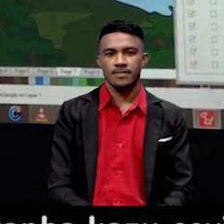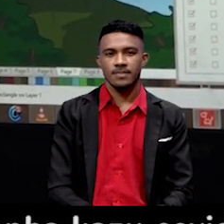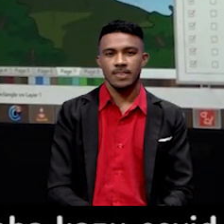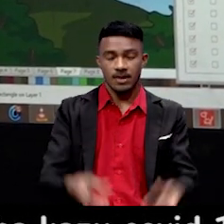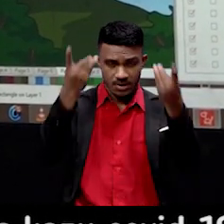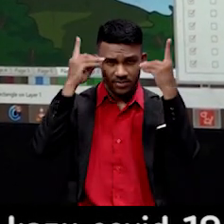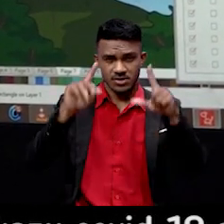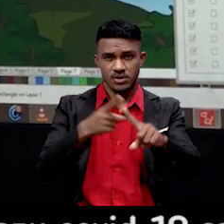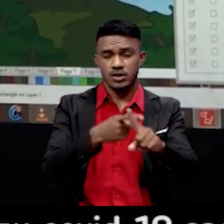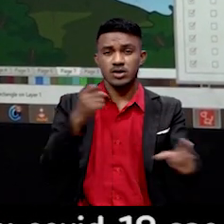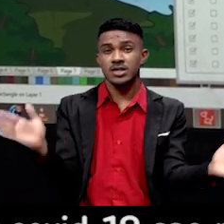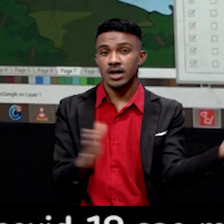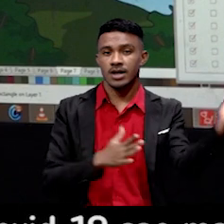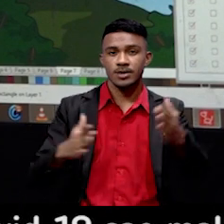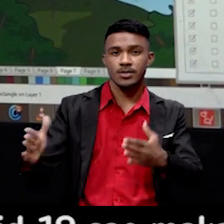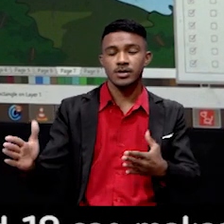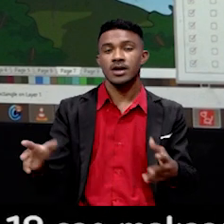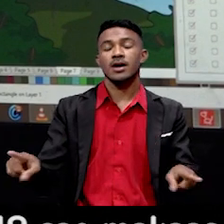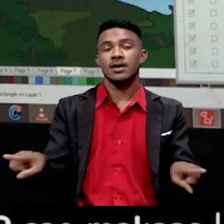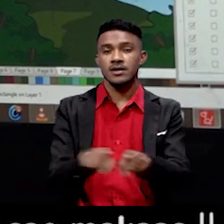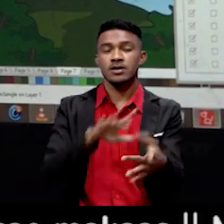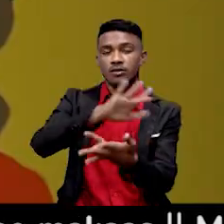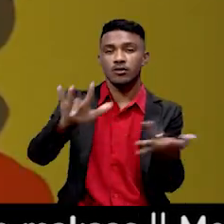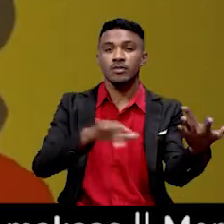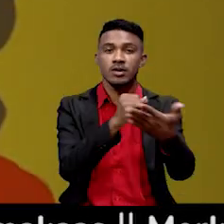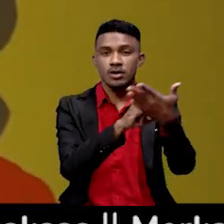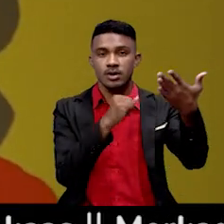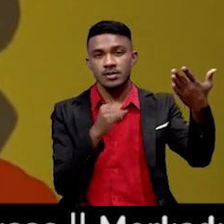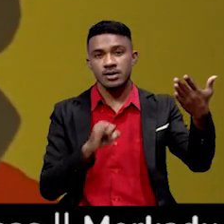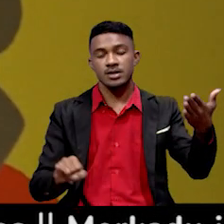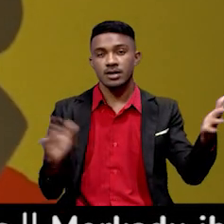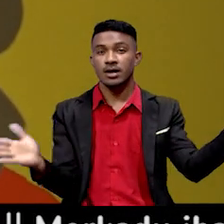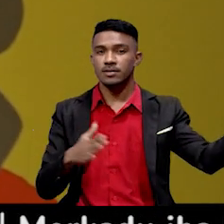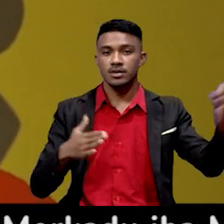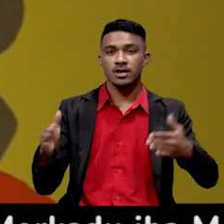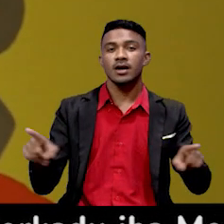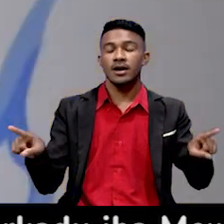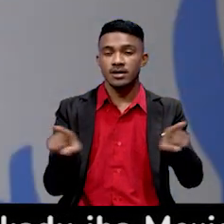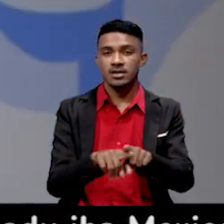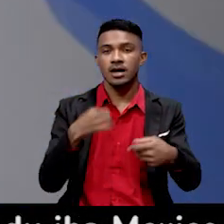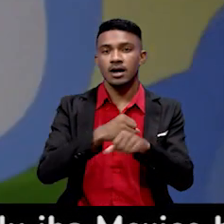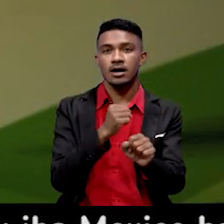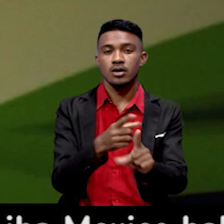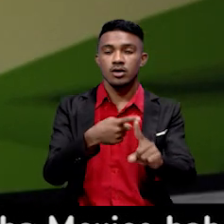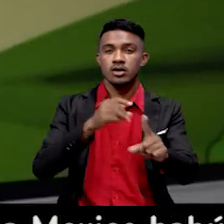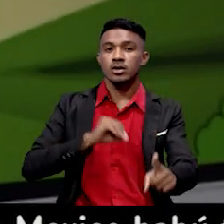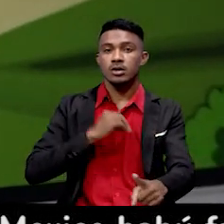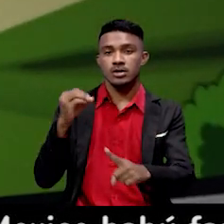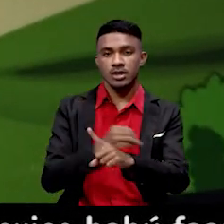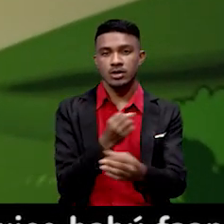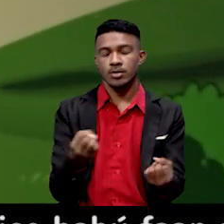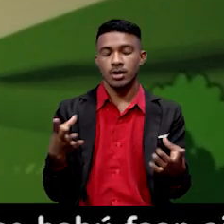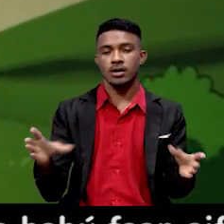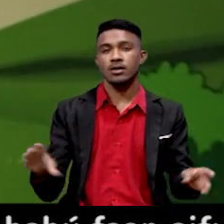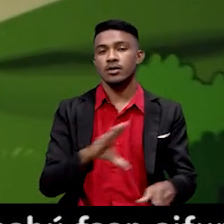Definição husi animação maka movimento imagem. Animação ne bai-bai halo husi objeto barak no